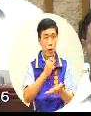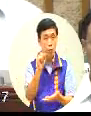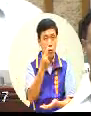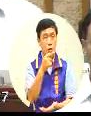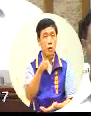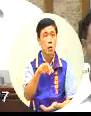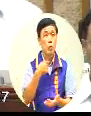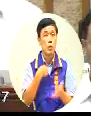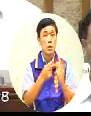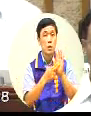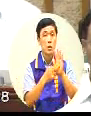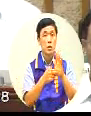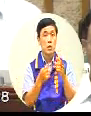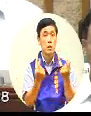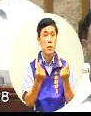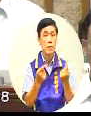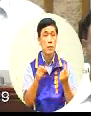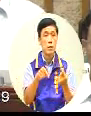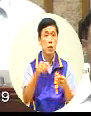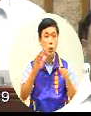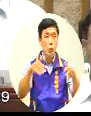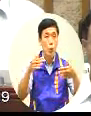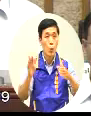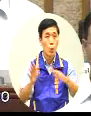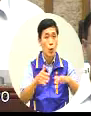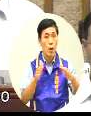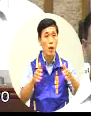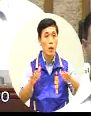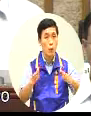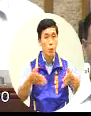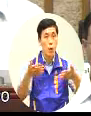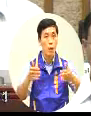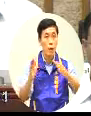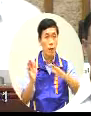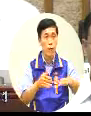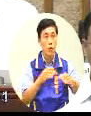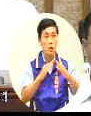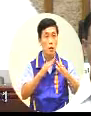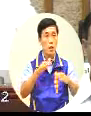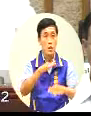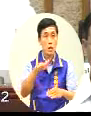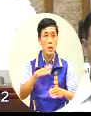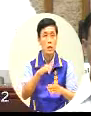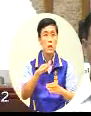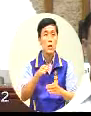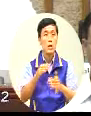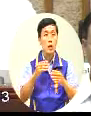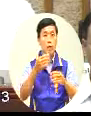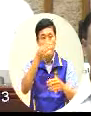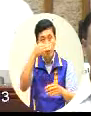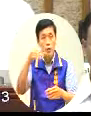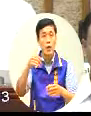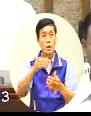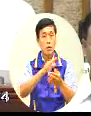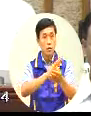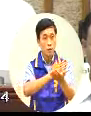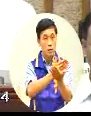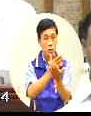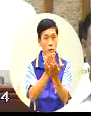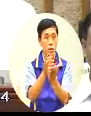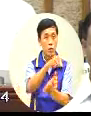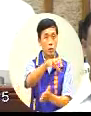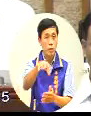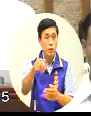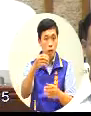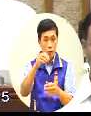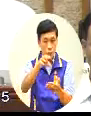举一个例子，在维丰市集好了哈，按这样莲子胆料，按那红双护肉馆，按那一个，这些我们都是有在去抽验的。